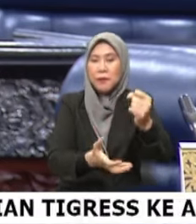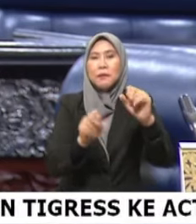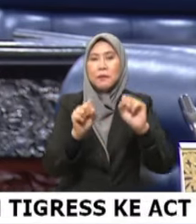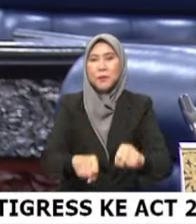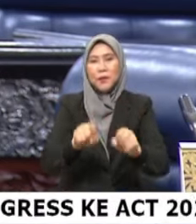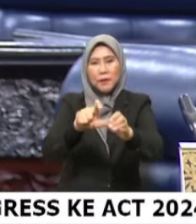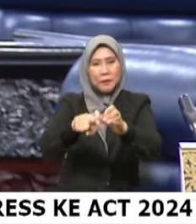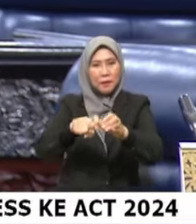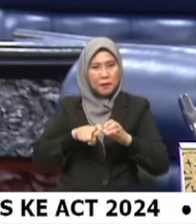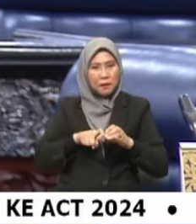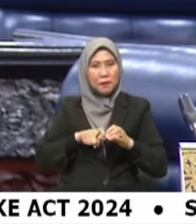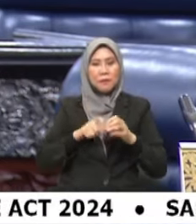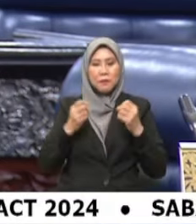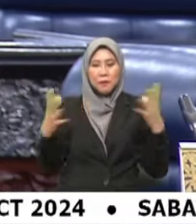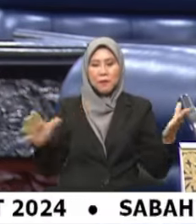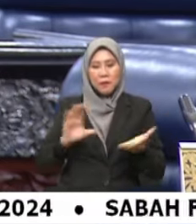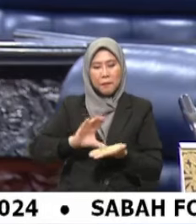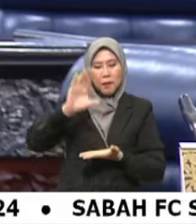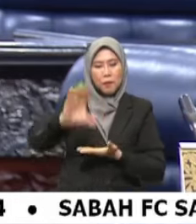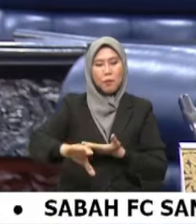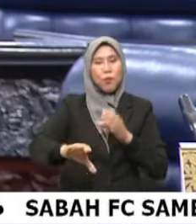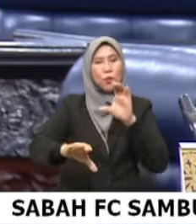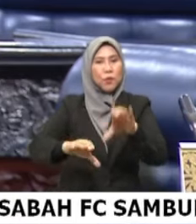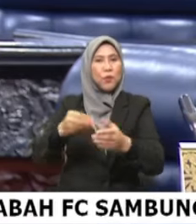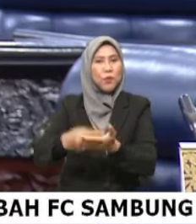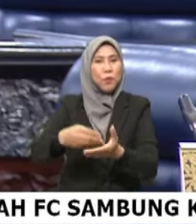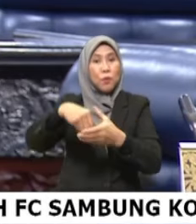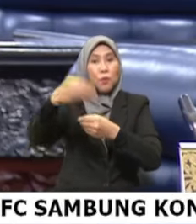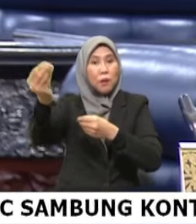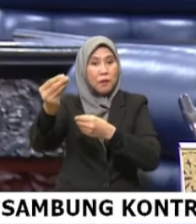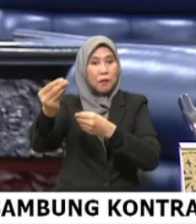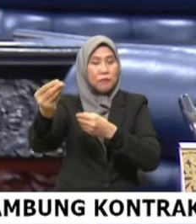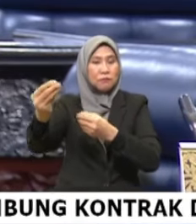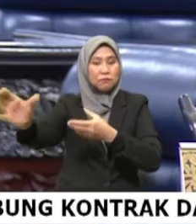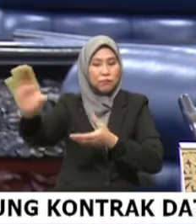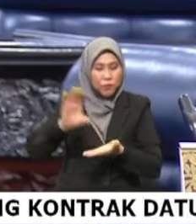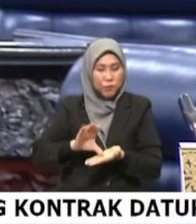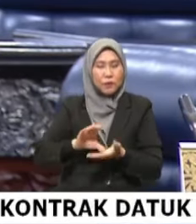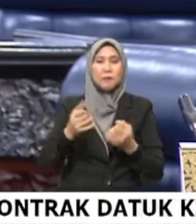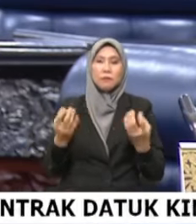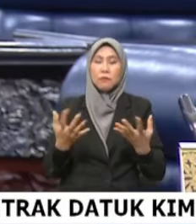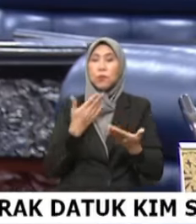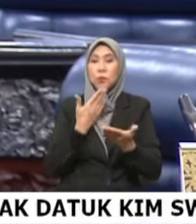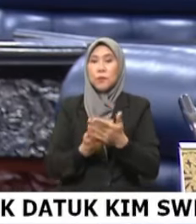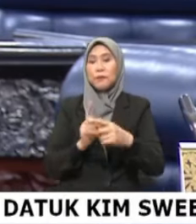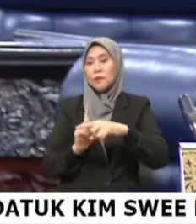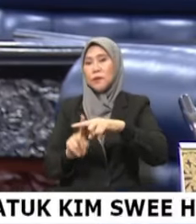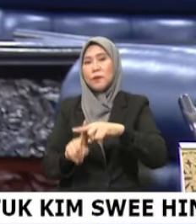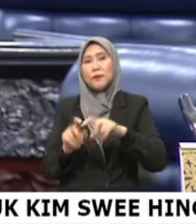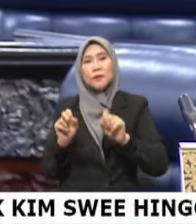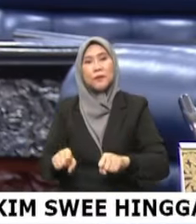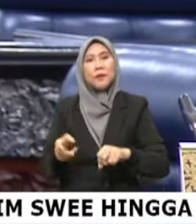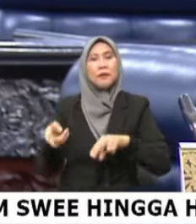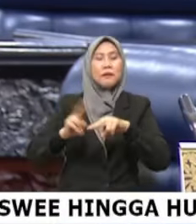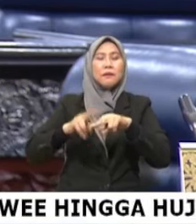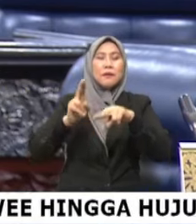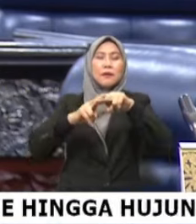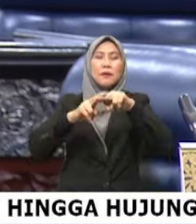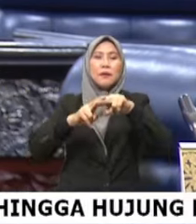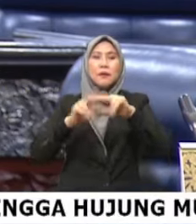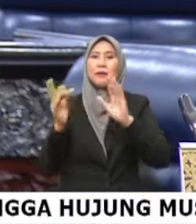menarik lebih banyak pelaburan asing berkualiti yang akan memberi kesan limpahan positif termasuk meningkatkan